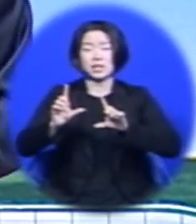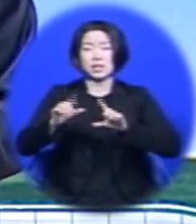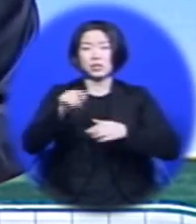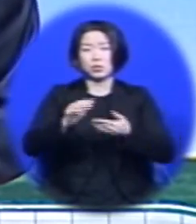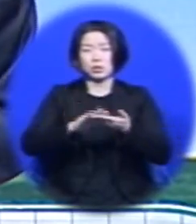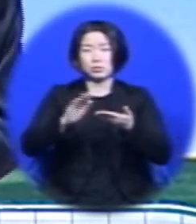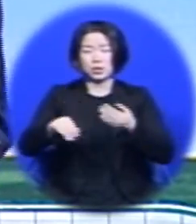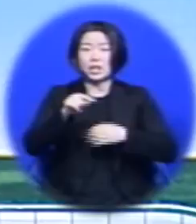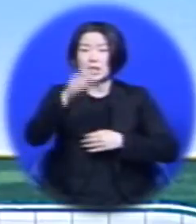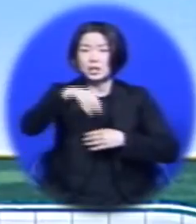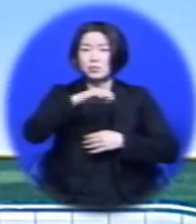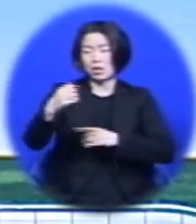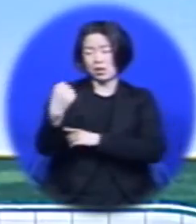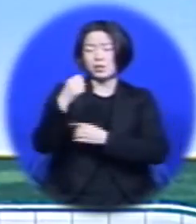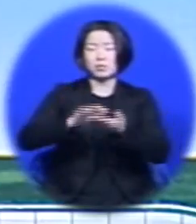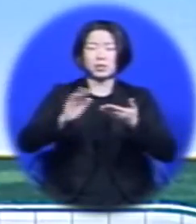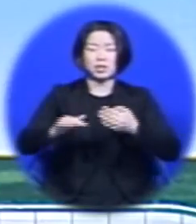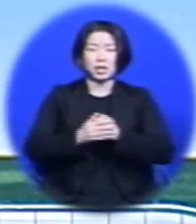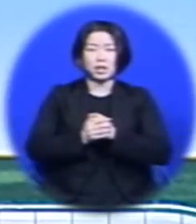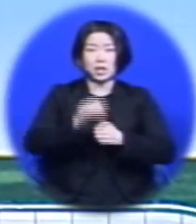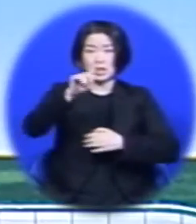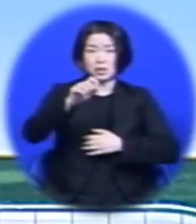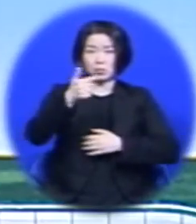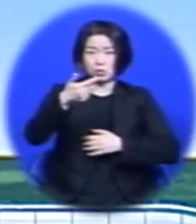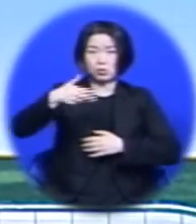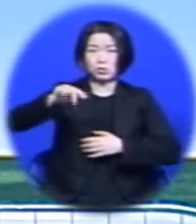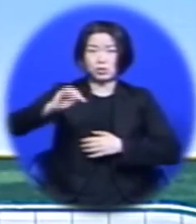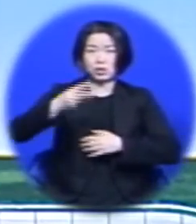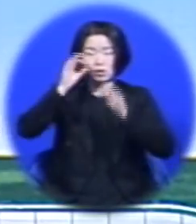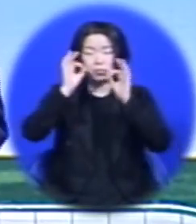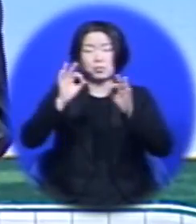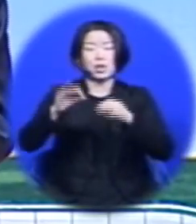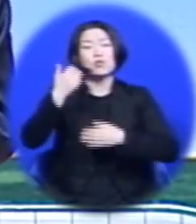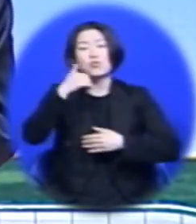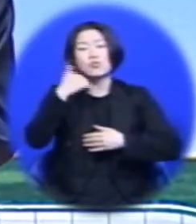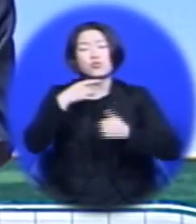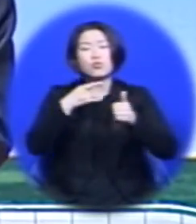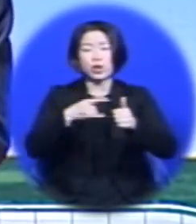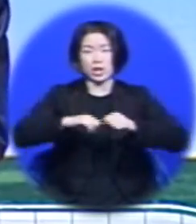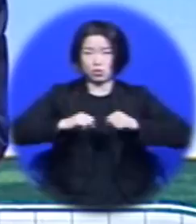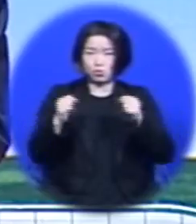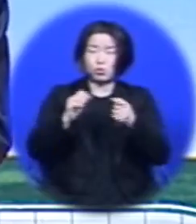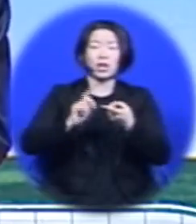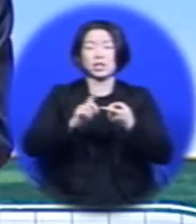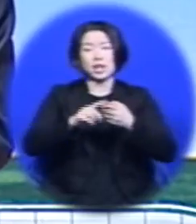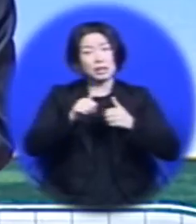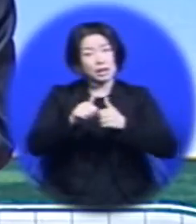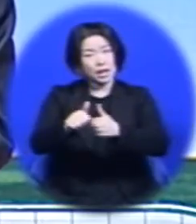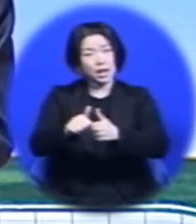입니다 16절에 보면 누구에게 순종 하느냐에 따라 그의 종이 된다고